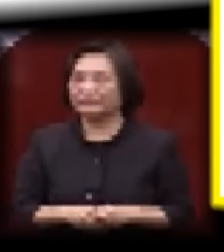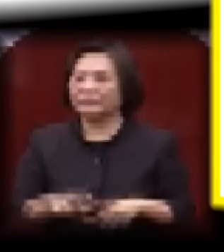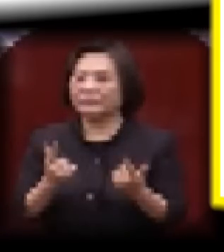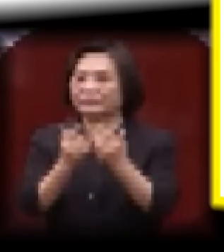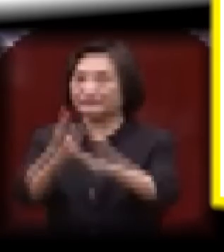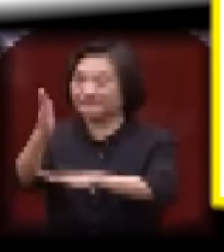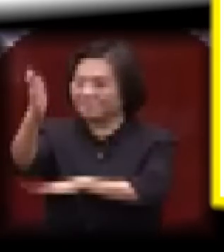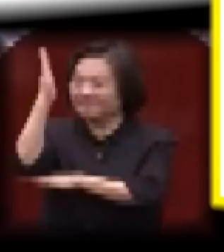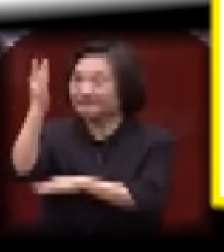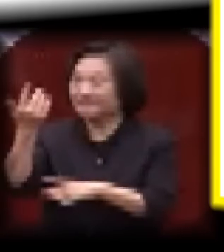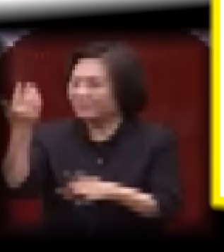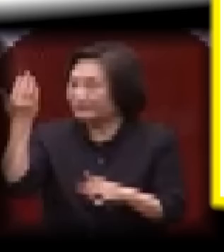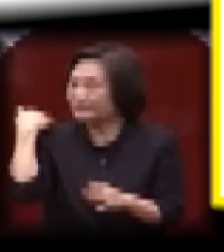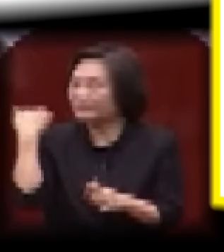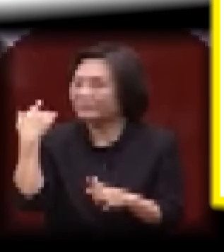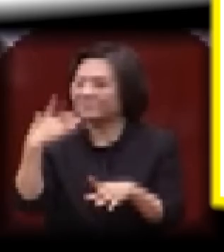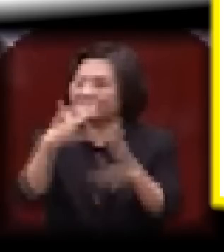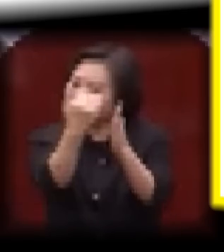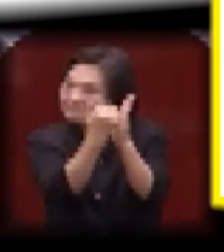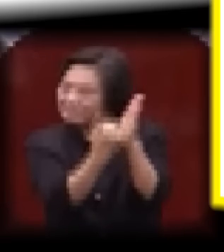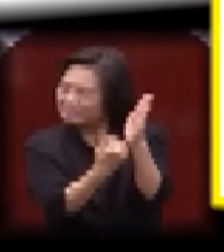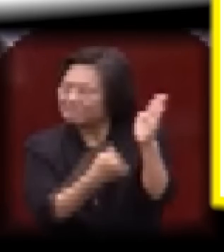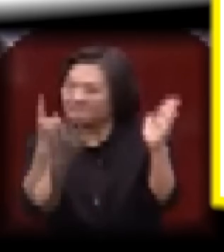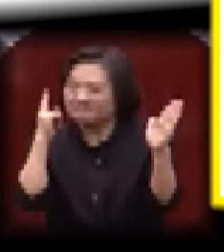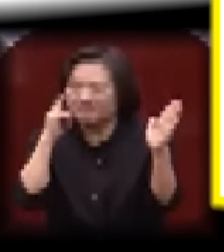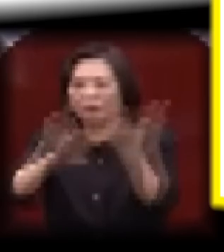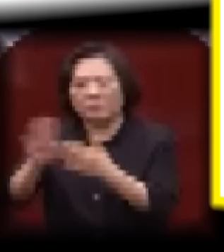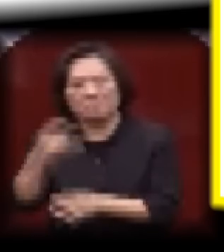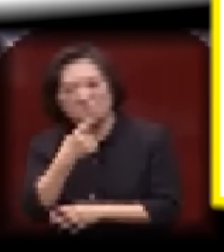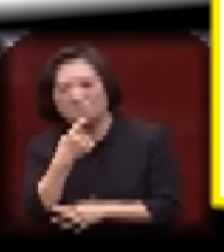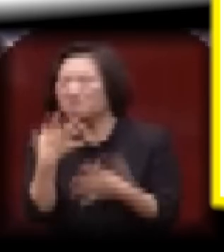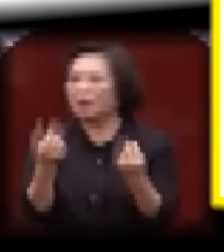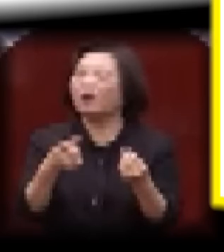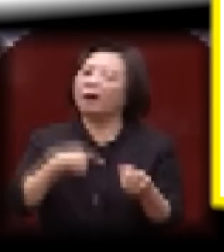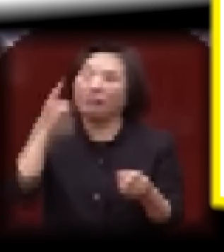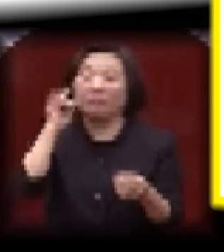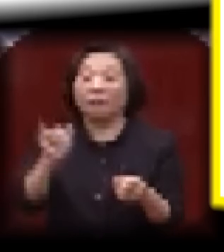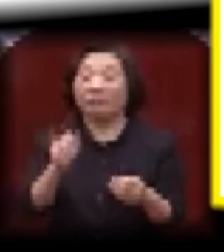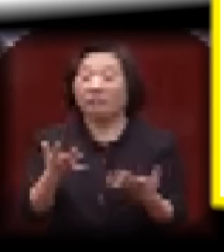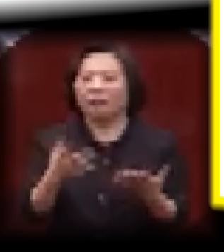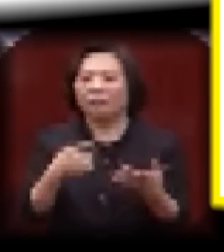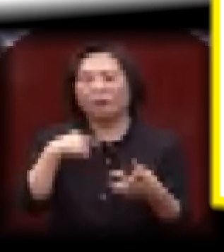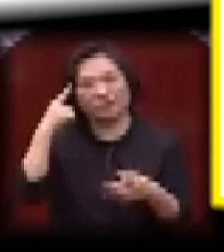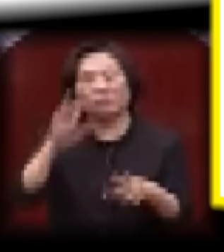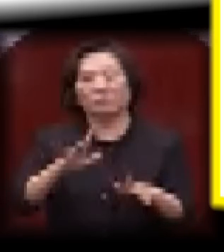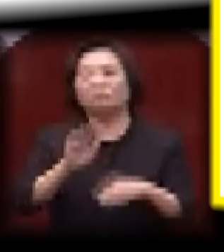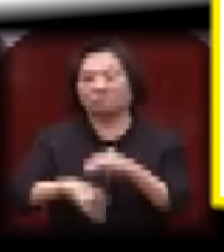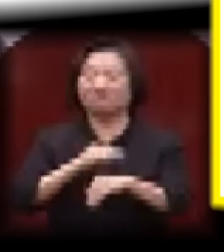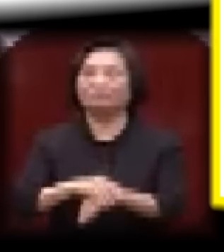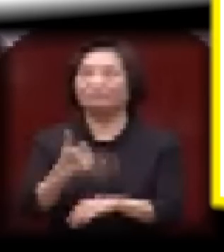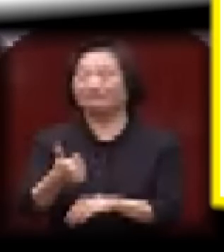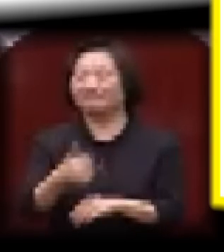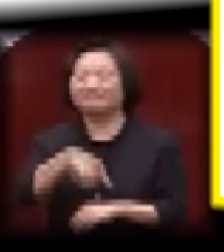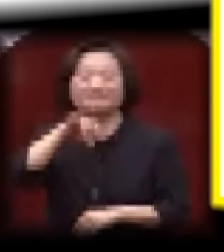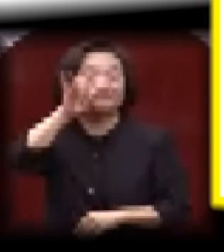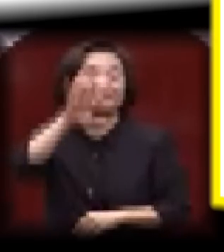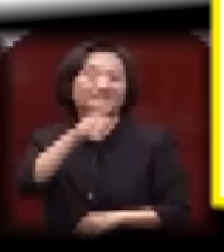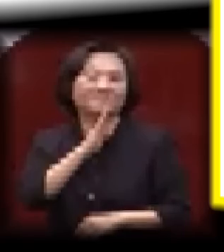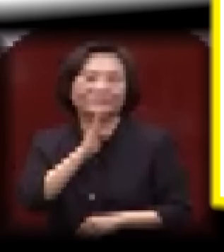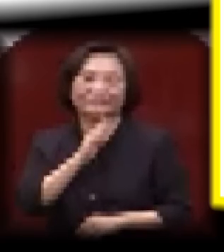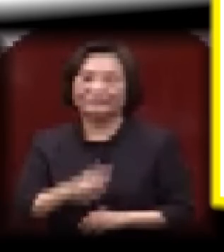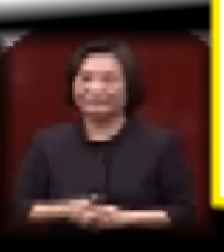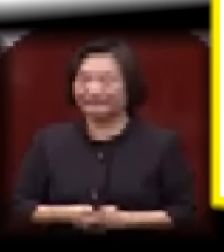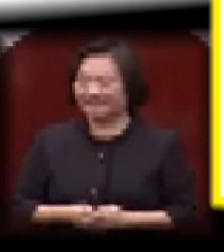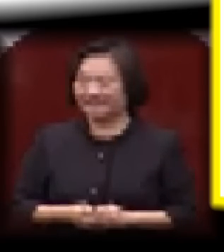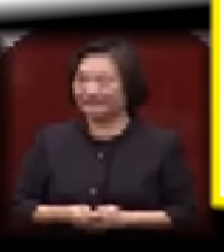离开台北市政府之前，你知道，所有的程序都没有遭到外界的质疑，这是我觉得我们比较成功的地方。那么就在我们选